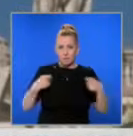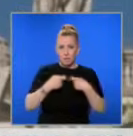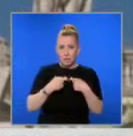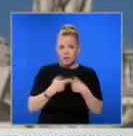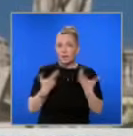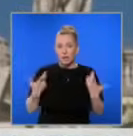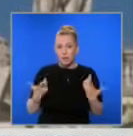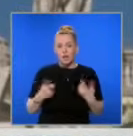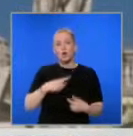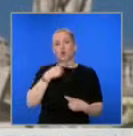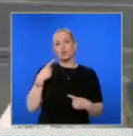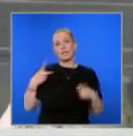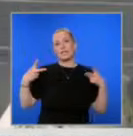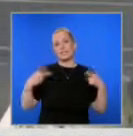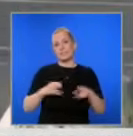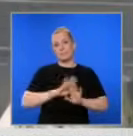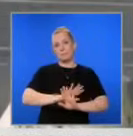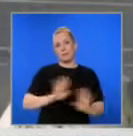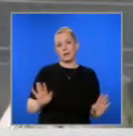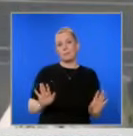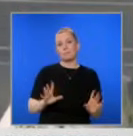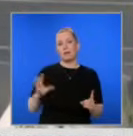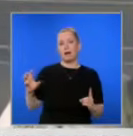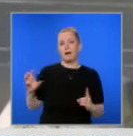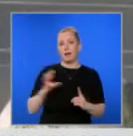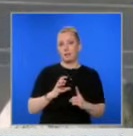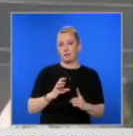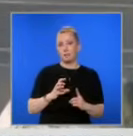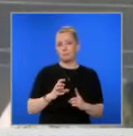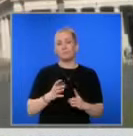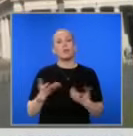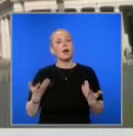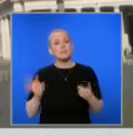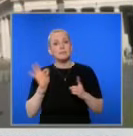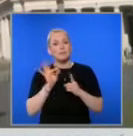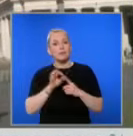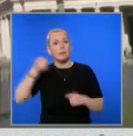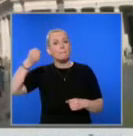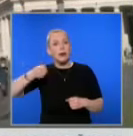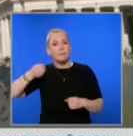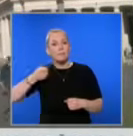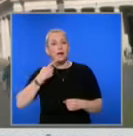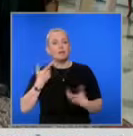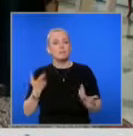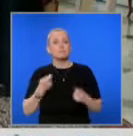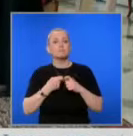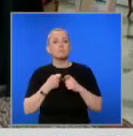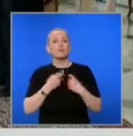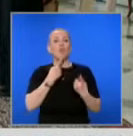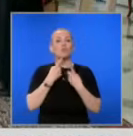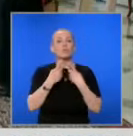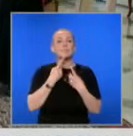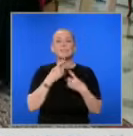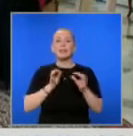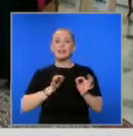Русия да преустанови агресията си. Кардинал Паролин посочи, че целта на папата е била да създаде условия за дипломатическо